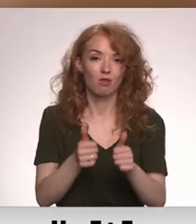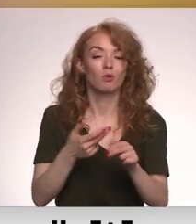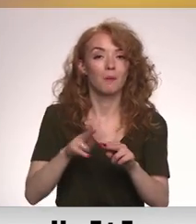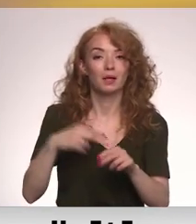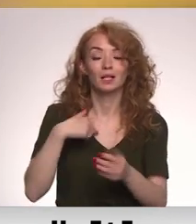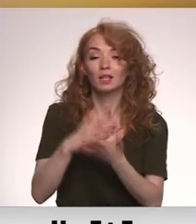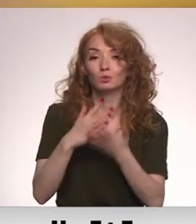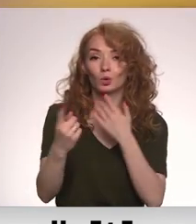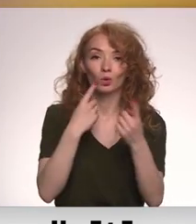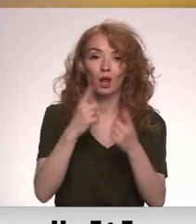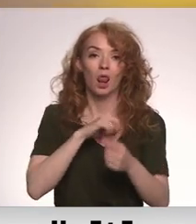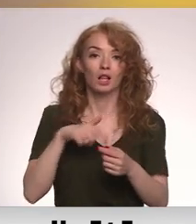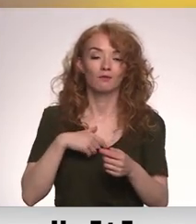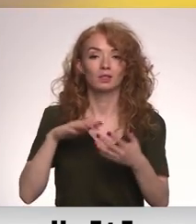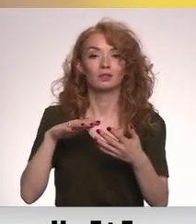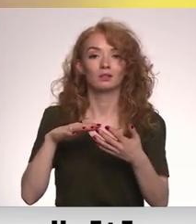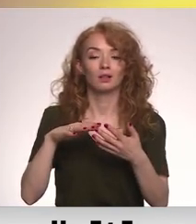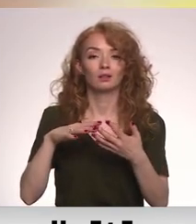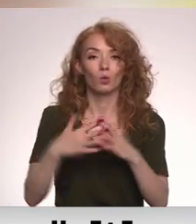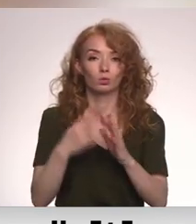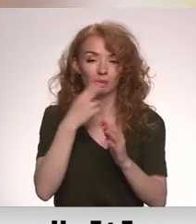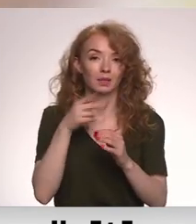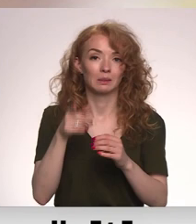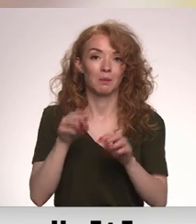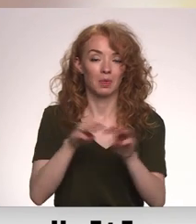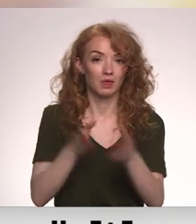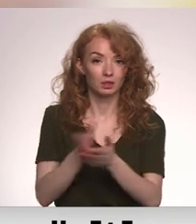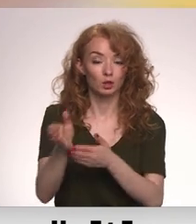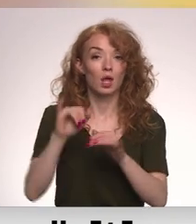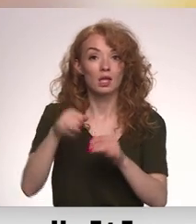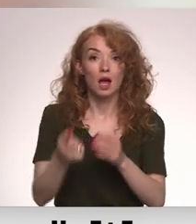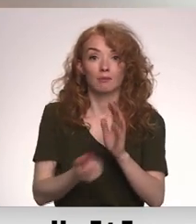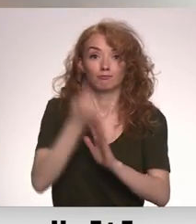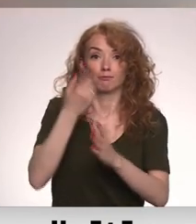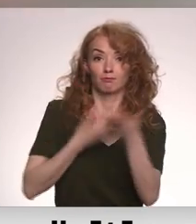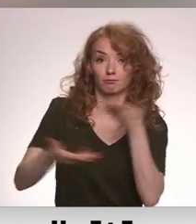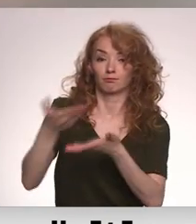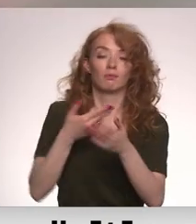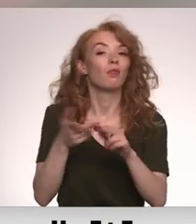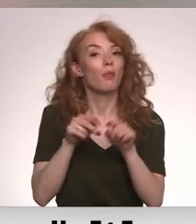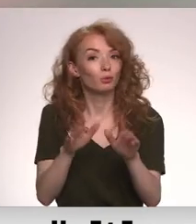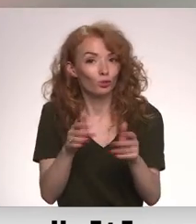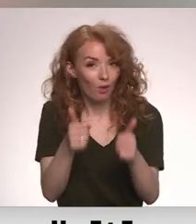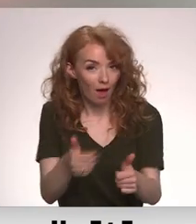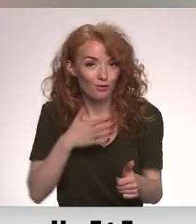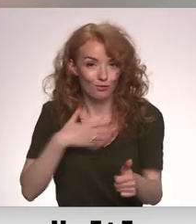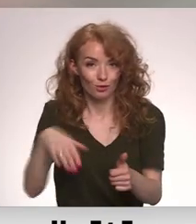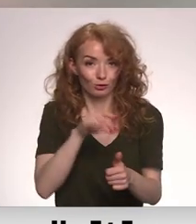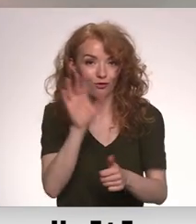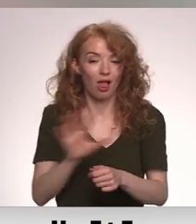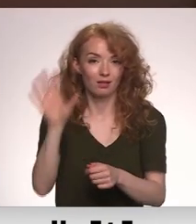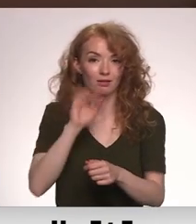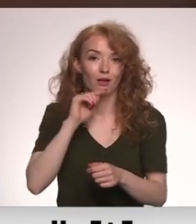Es esmu runājis ar Latvijas zemkopības ministriju. Ja nodibinātos šīs attiecības, tas būtu ļoti labi mūsu valsts